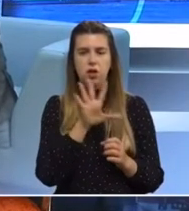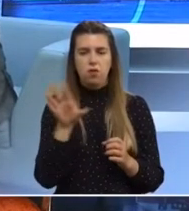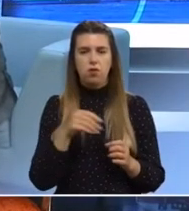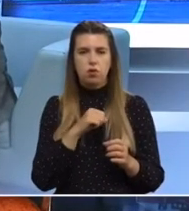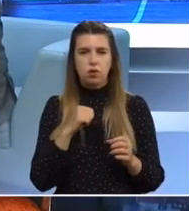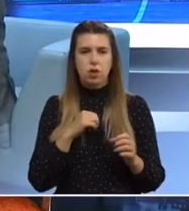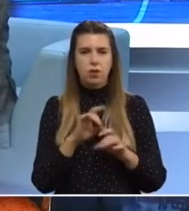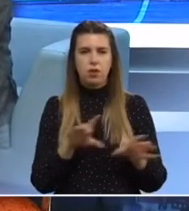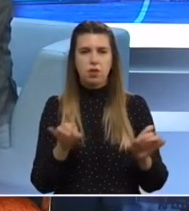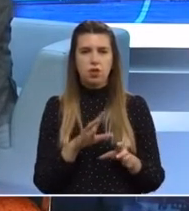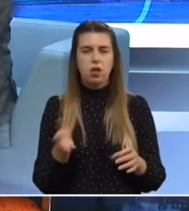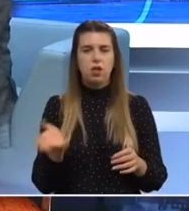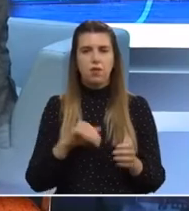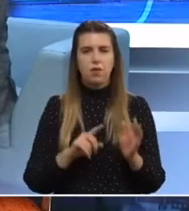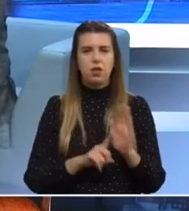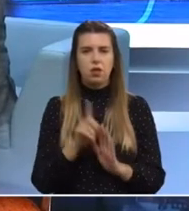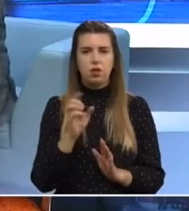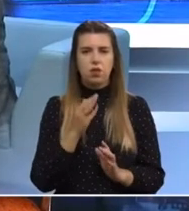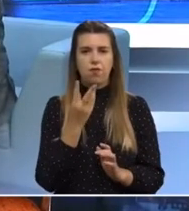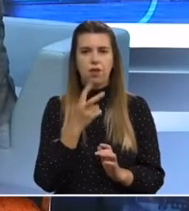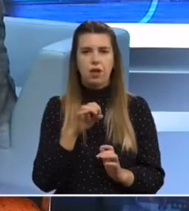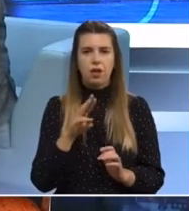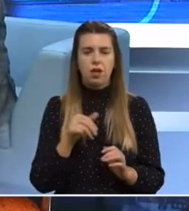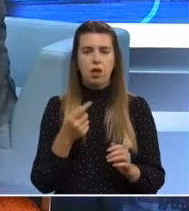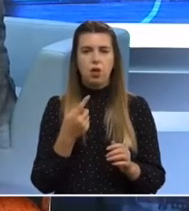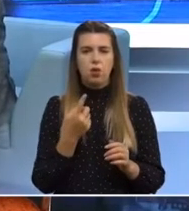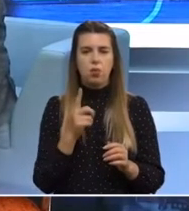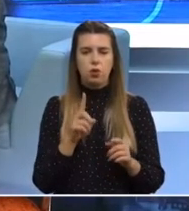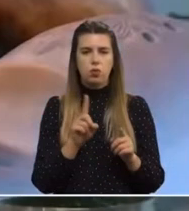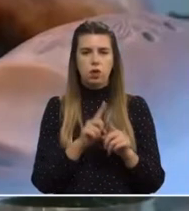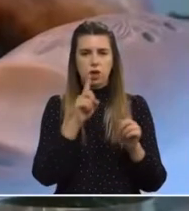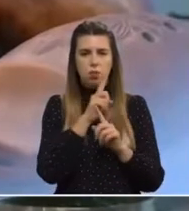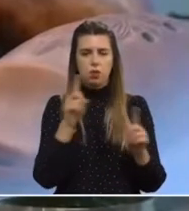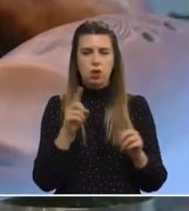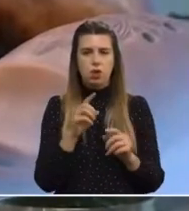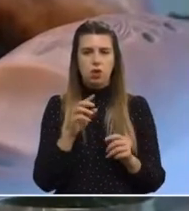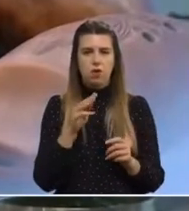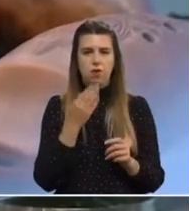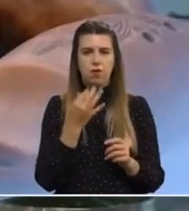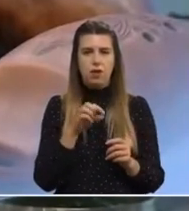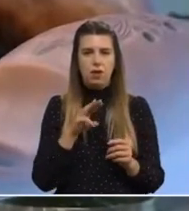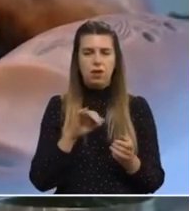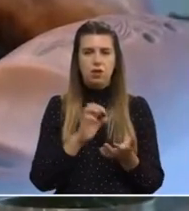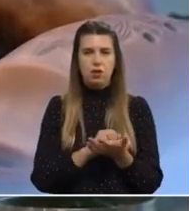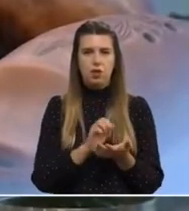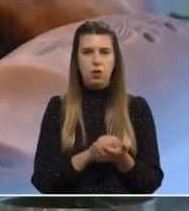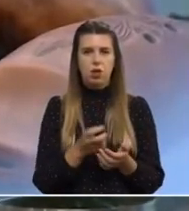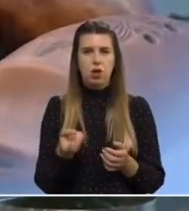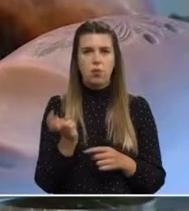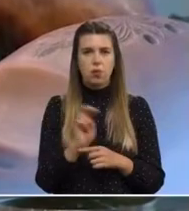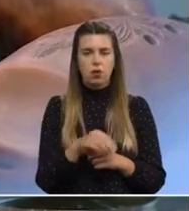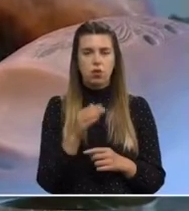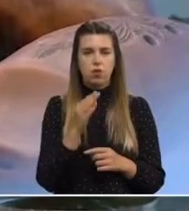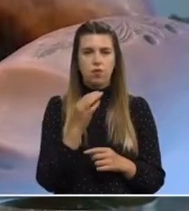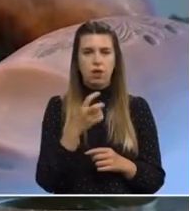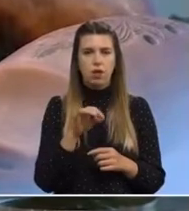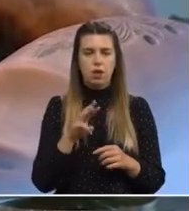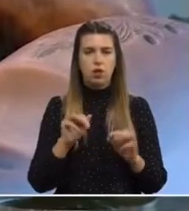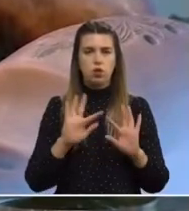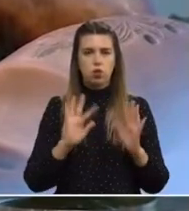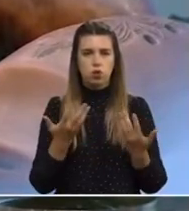все сам расскажу. Да. Итак, понимаете, давайте начнем с флейт именно. Почему такие необычные флейты и почему вы ими занимаетесь? Пришел к